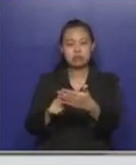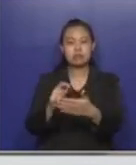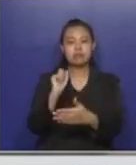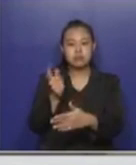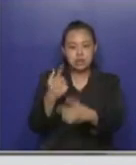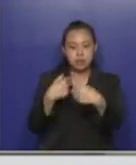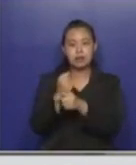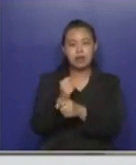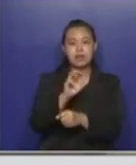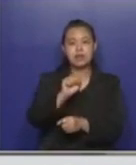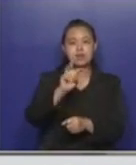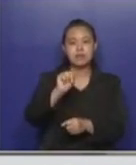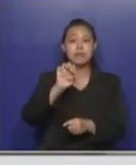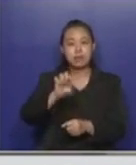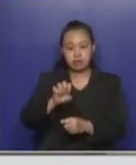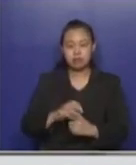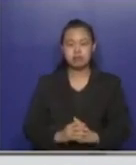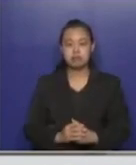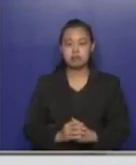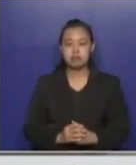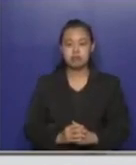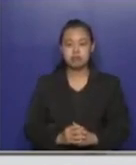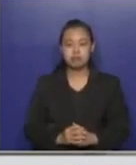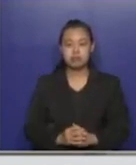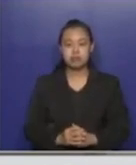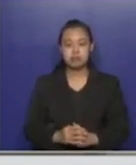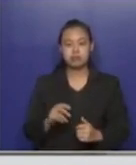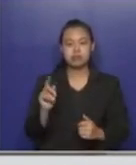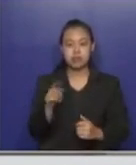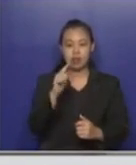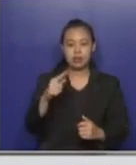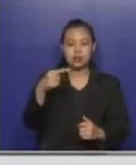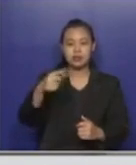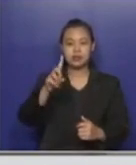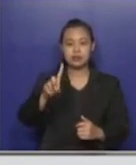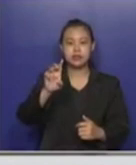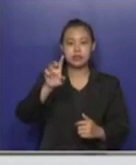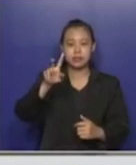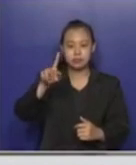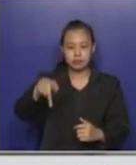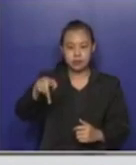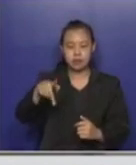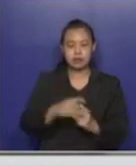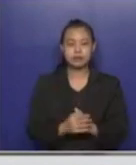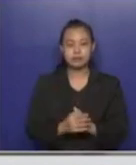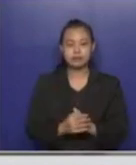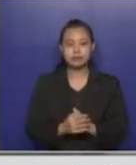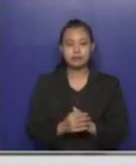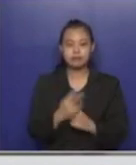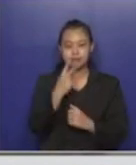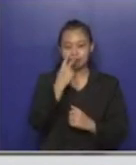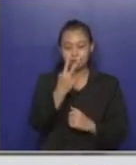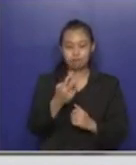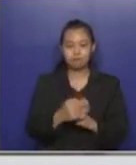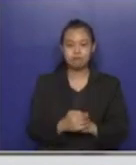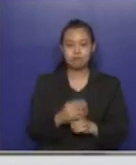ะคะในแง่ของ GDP นะคะสไลด์ต่อไปในแง่ของ GDP นะคะเ